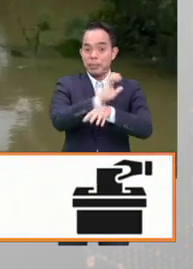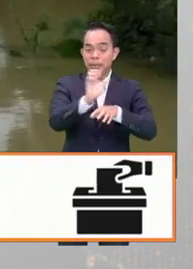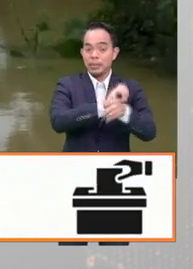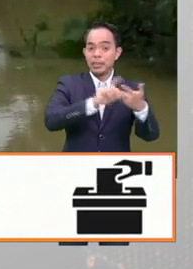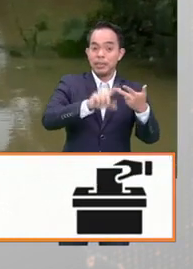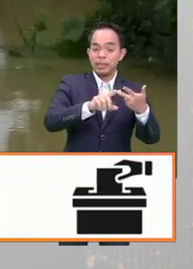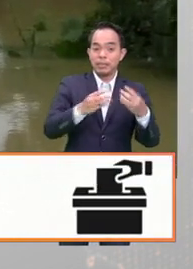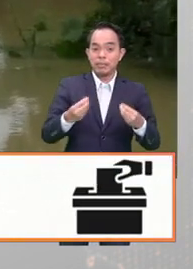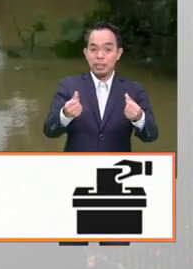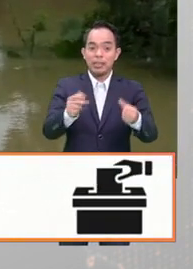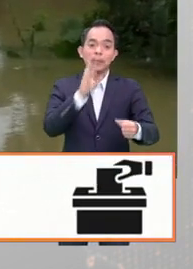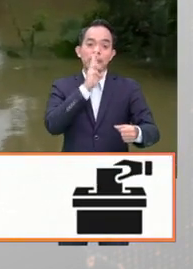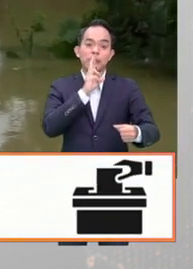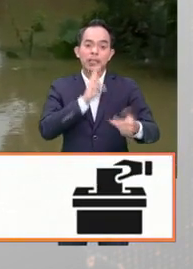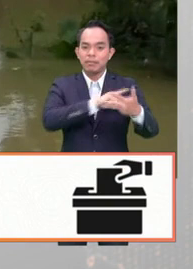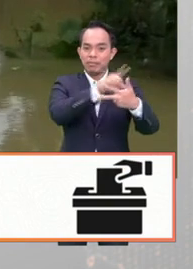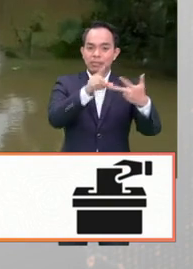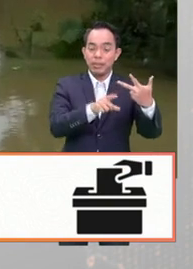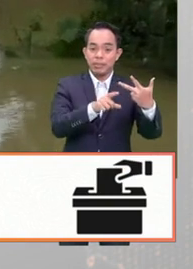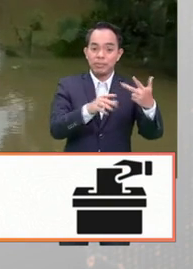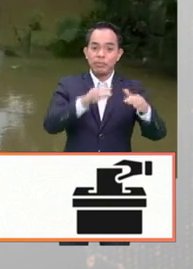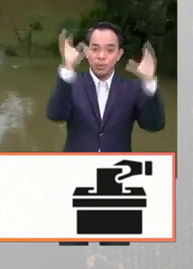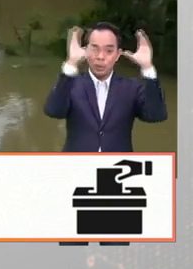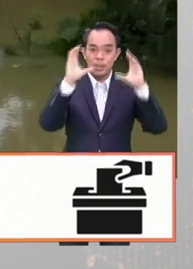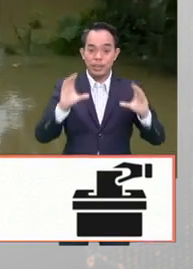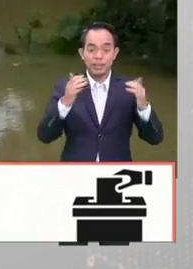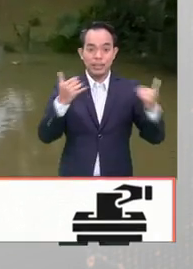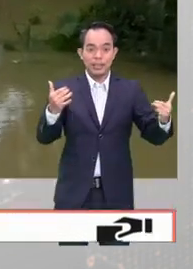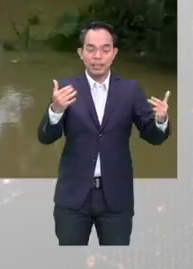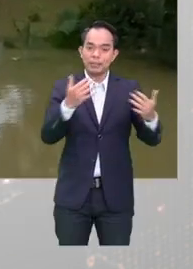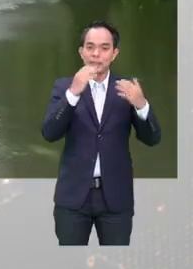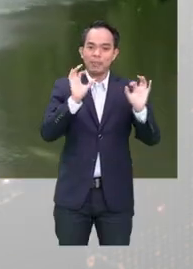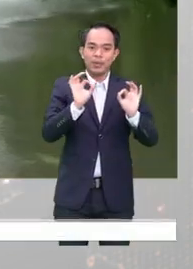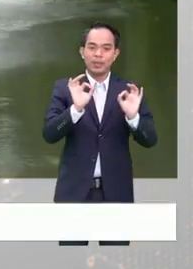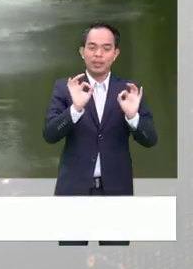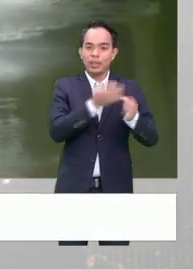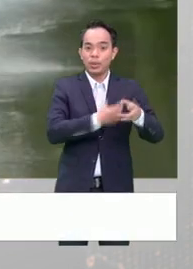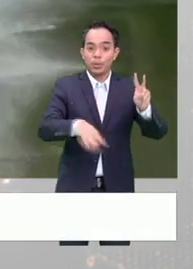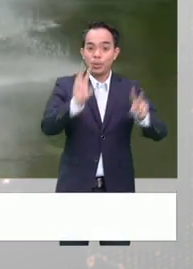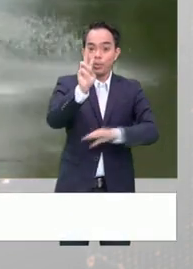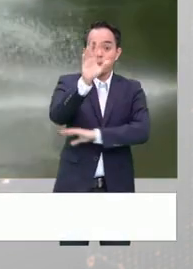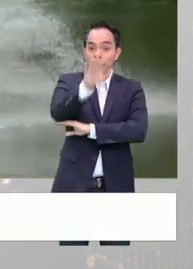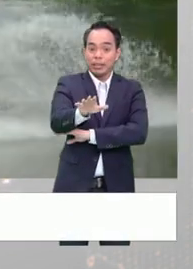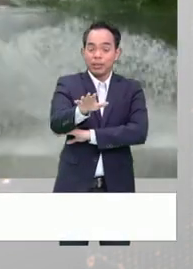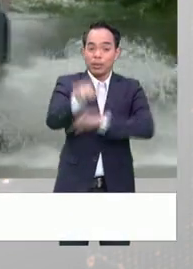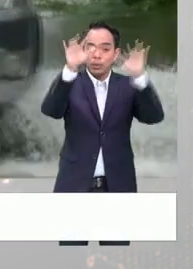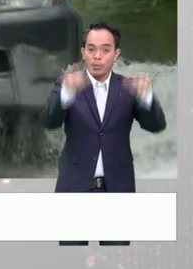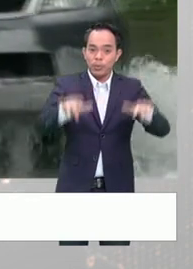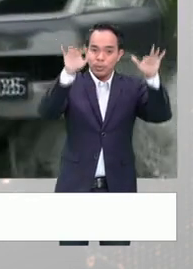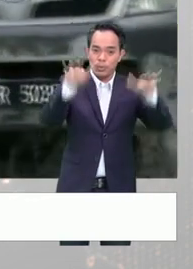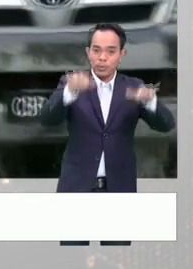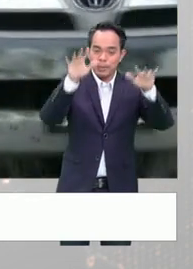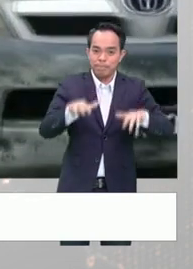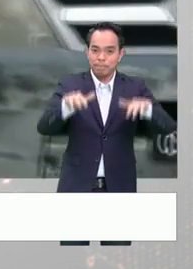merah pada waktu ini keadaan cuaca agak baik di mana bermula sekitar jam Aduh petang Tadi hujan sudah